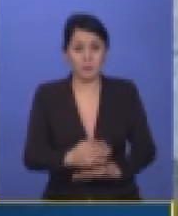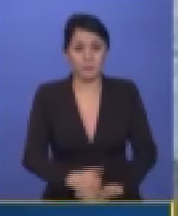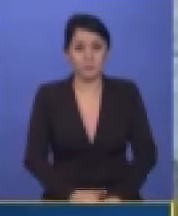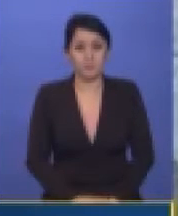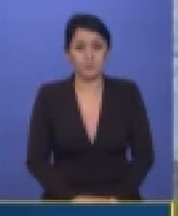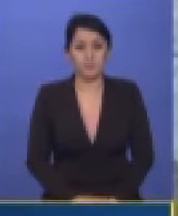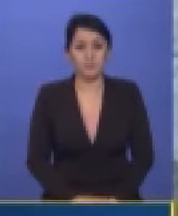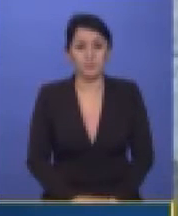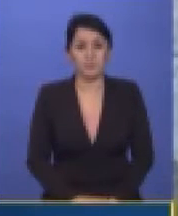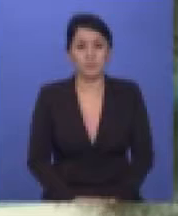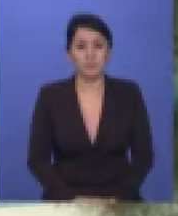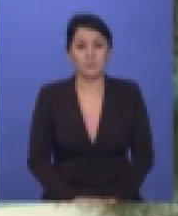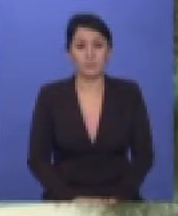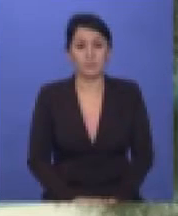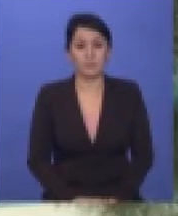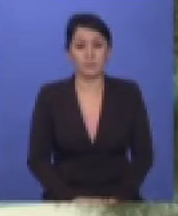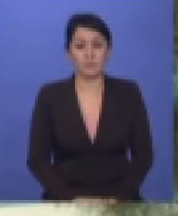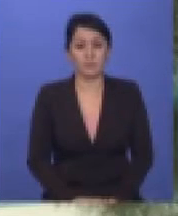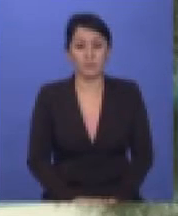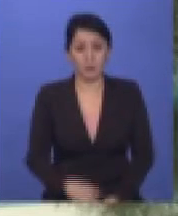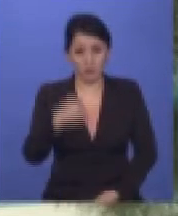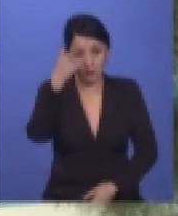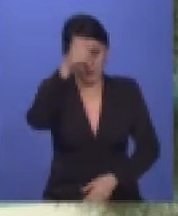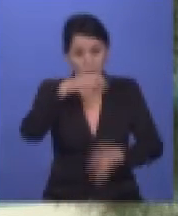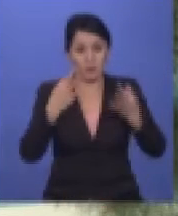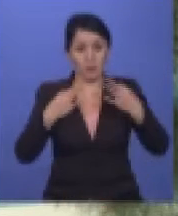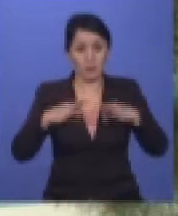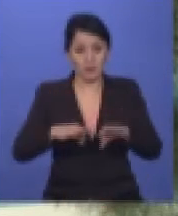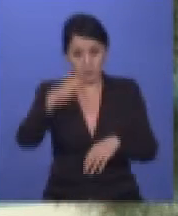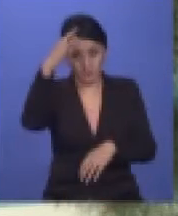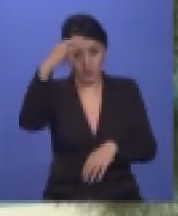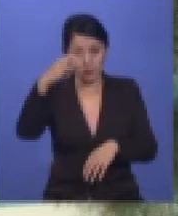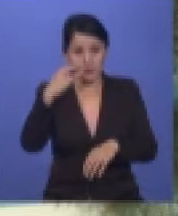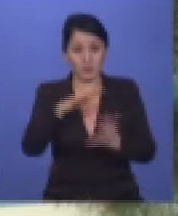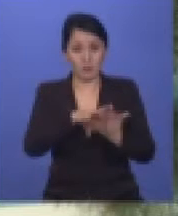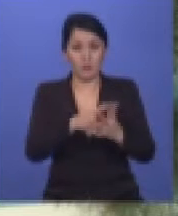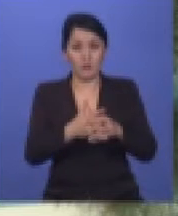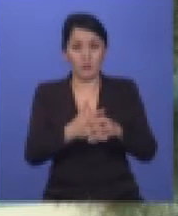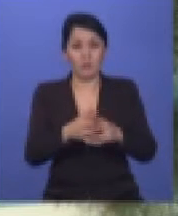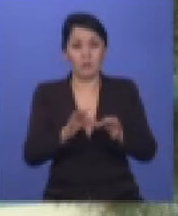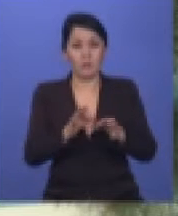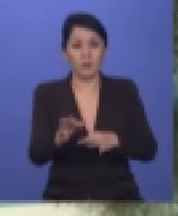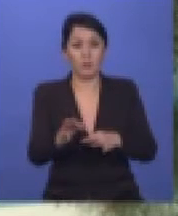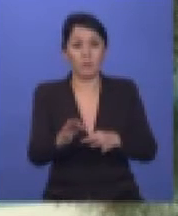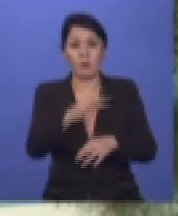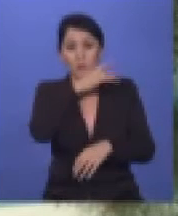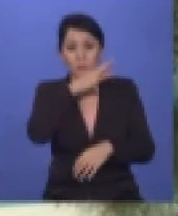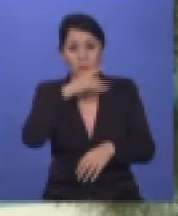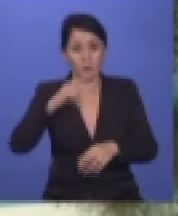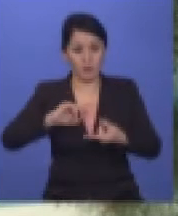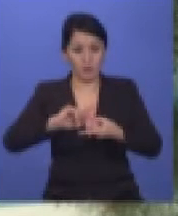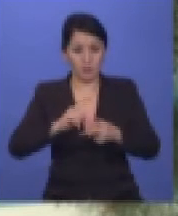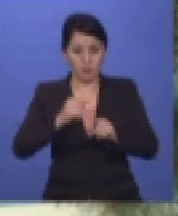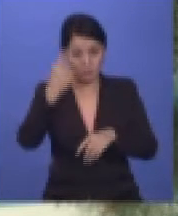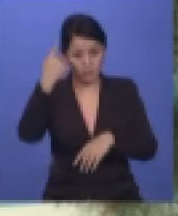Урал Амренов, служба новостей. За годы независимости Казахстана сельскохозяйственная сфера претерпела немало